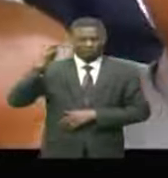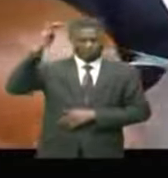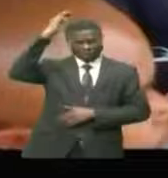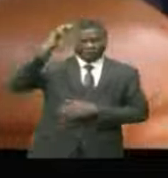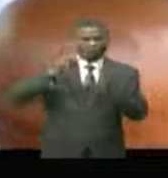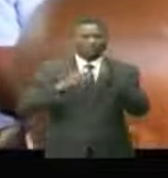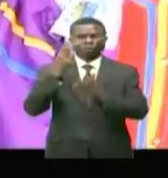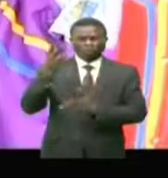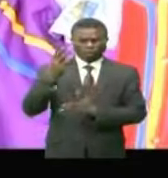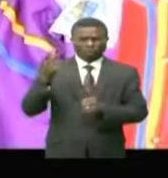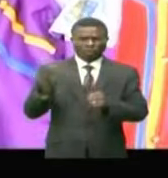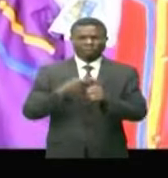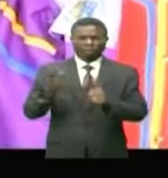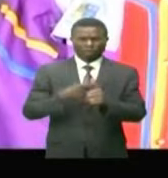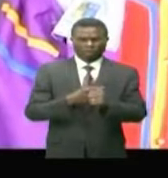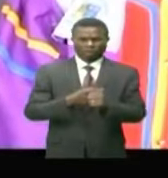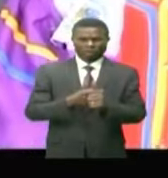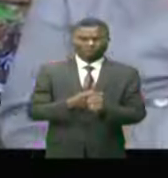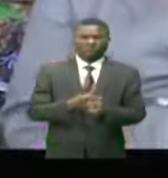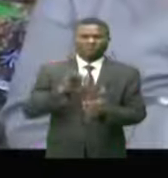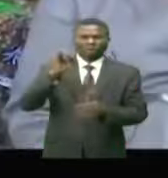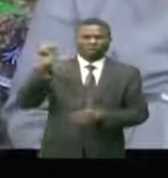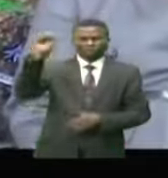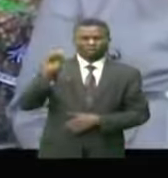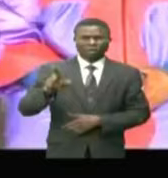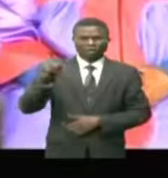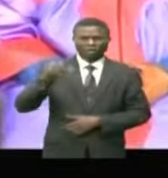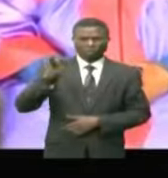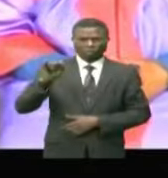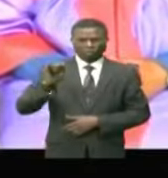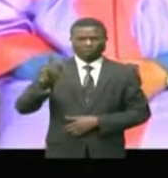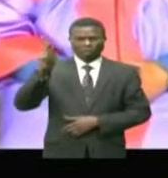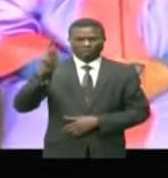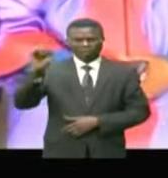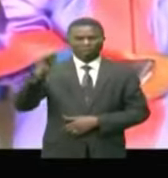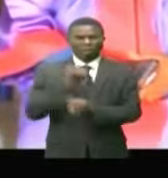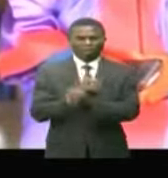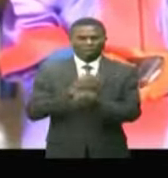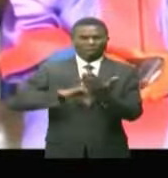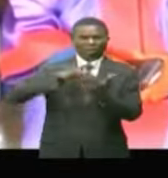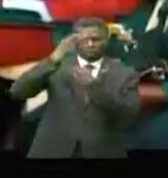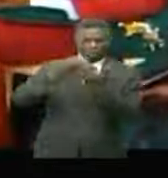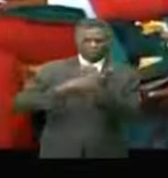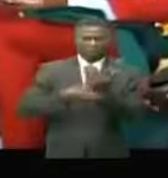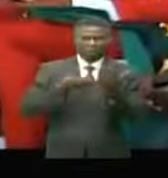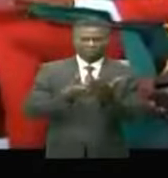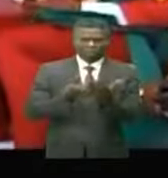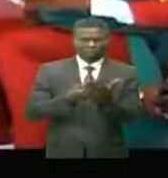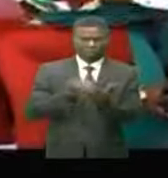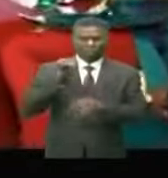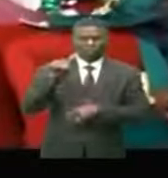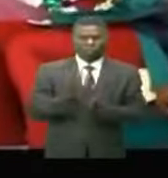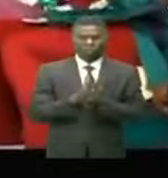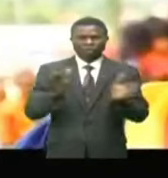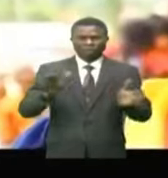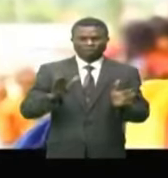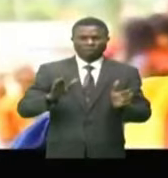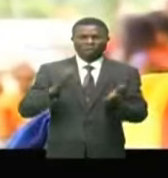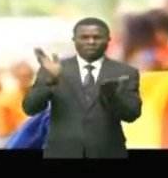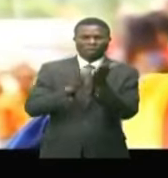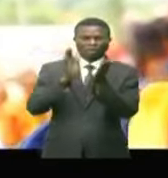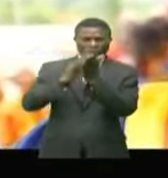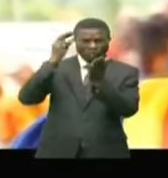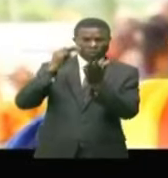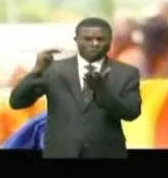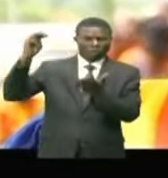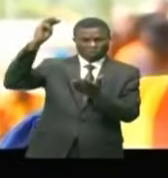grades. D'abord, c'est l'ISDR Kindu qui se félicite d'avoir respecté le calendrier. Le directeur général de cet institut, le